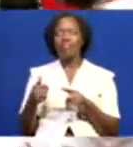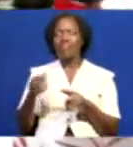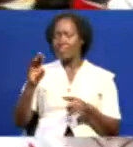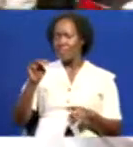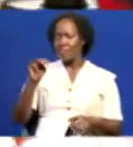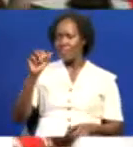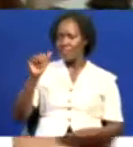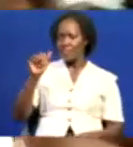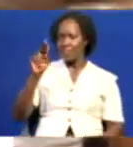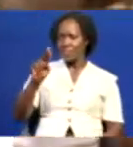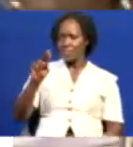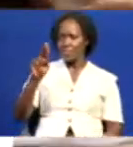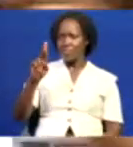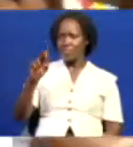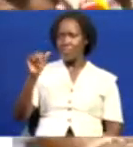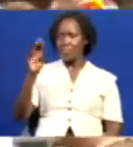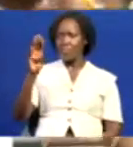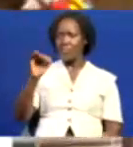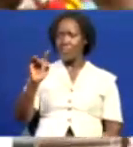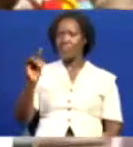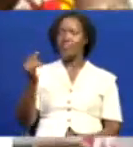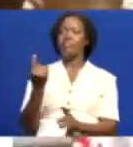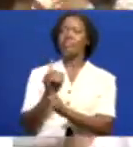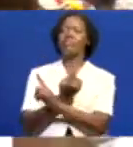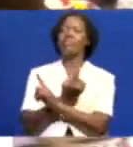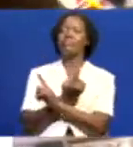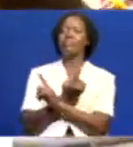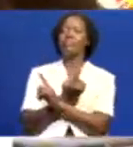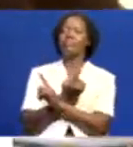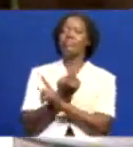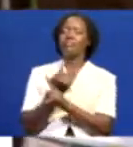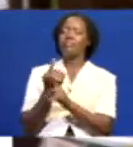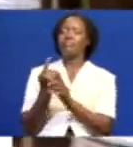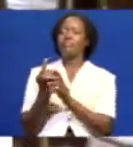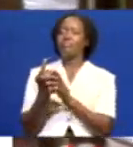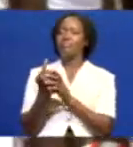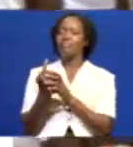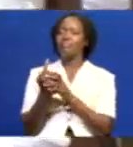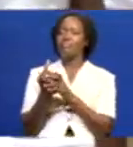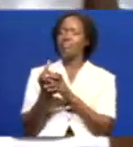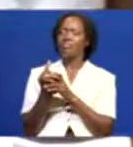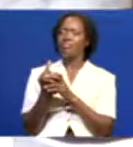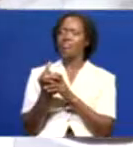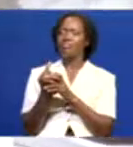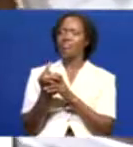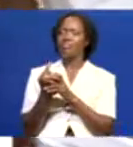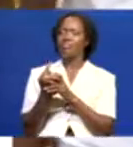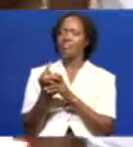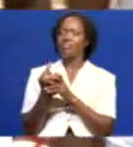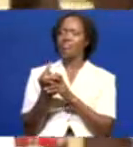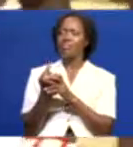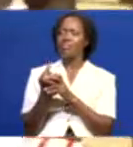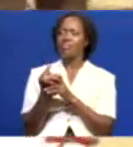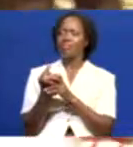unaona wamevaa tofauti na wengine. Lakini kabla nifike kwenu, hebu tujaribu kuruka kidogo kama maa.